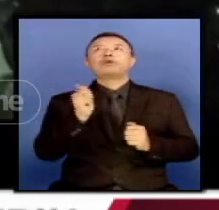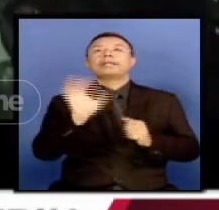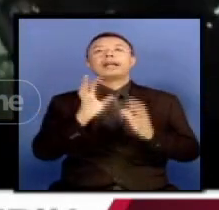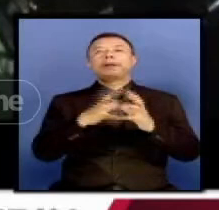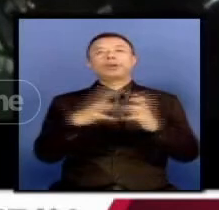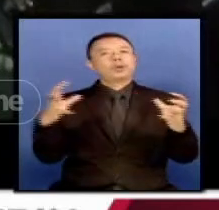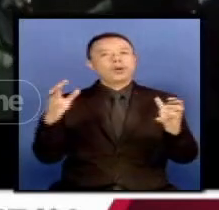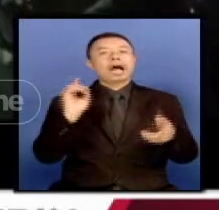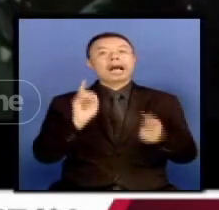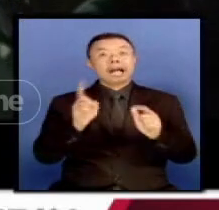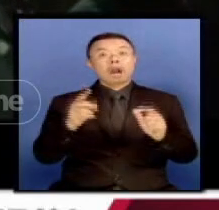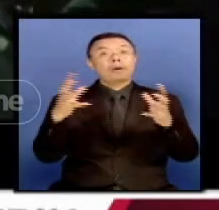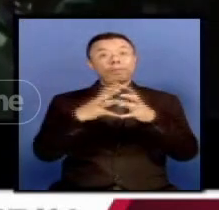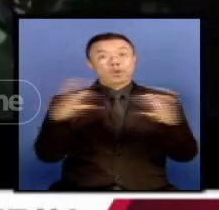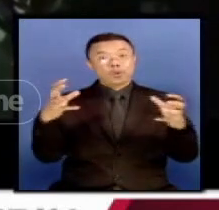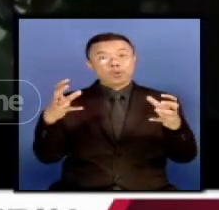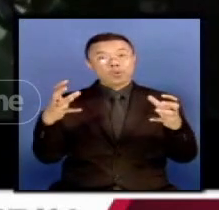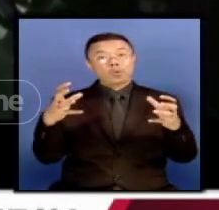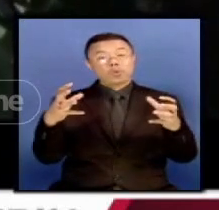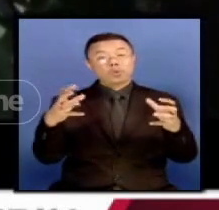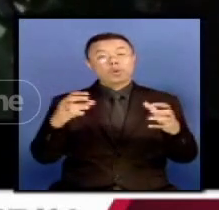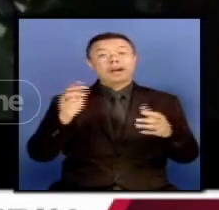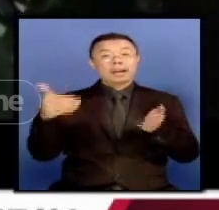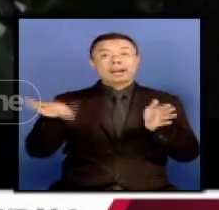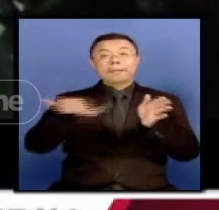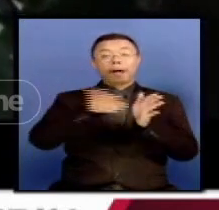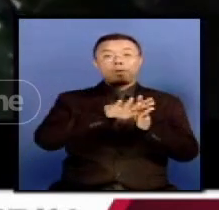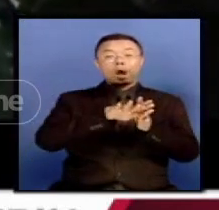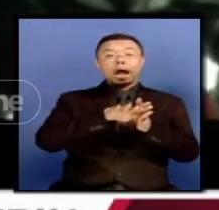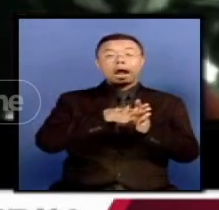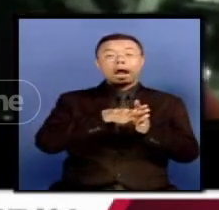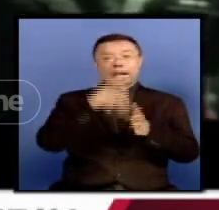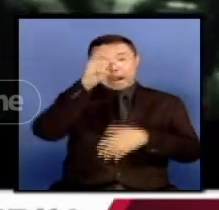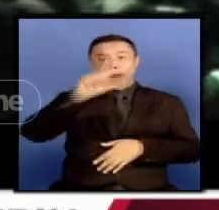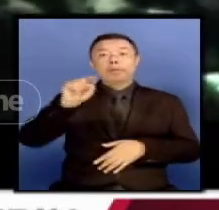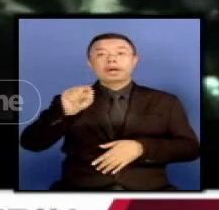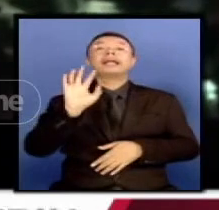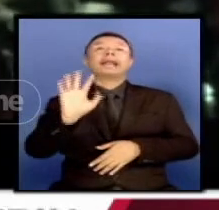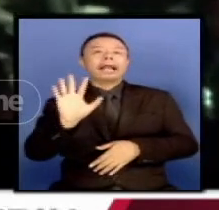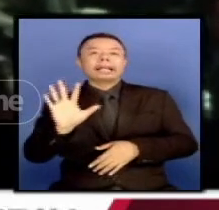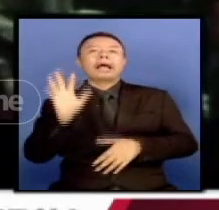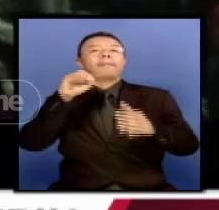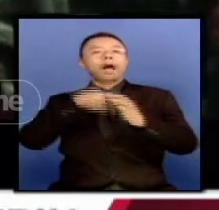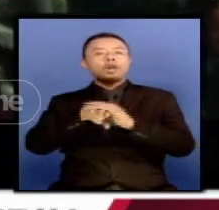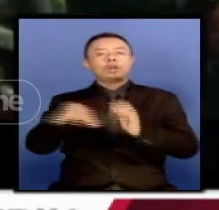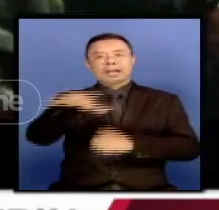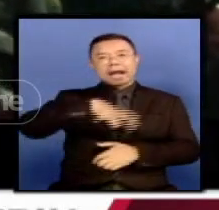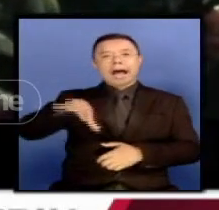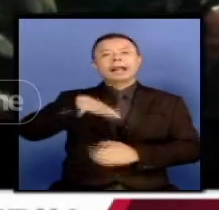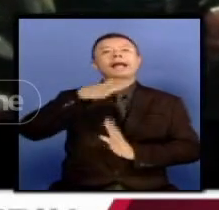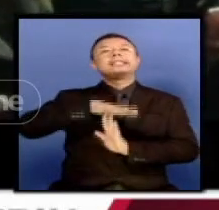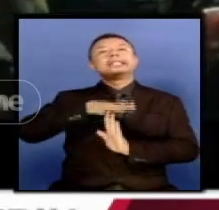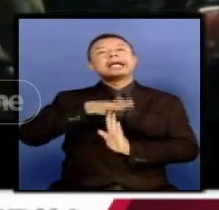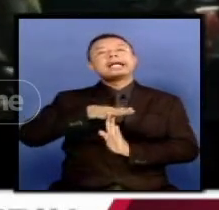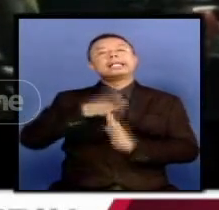Jika terjadi penumpukan di Pelabuhan Bakahuni, petugas akan memasukkan para pemudik ini di rest area baik